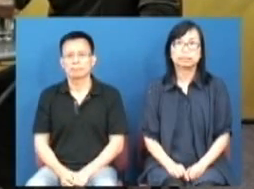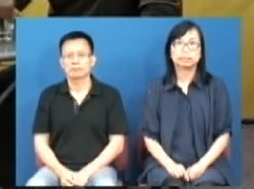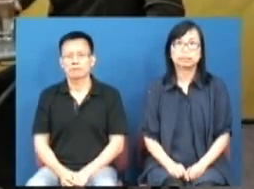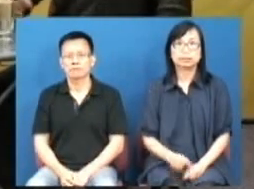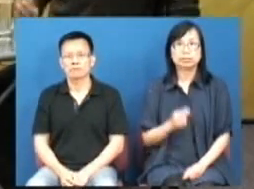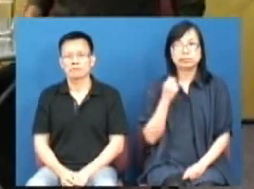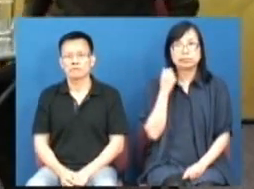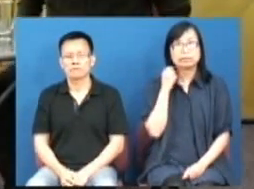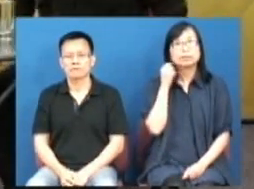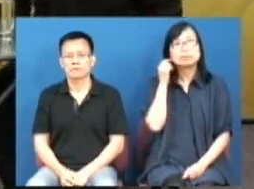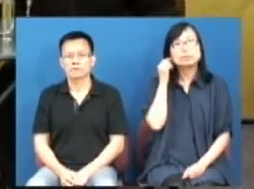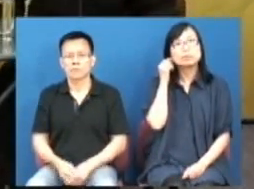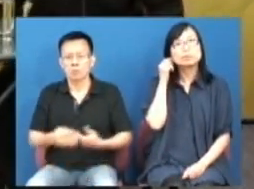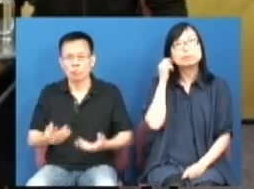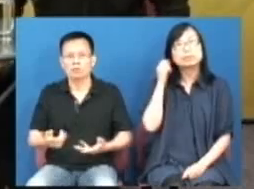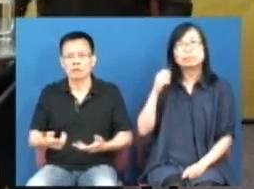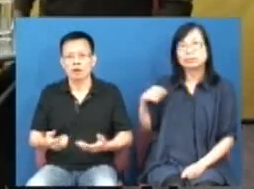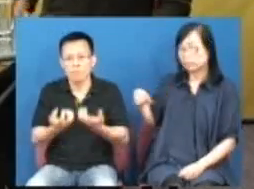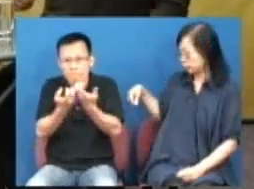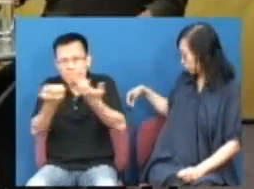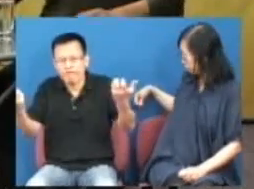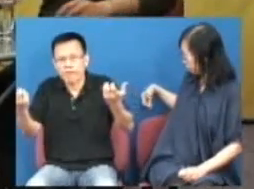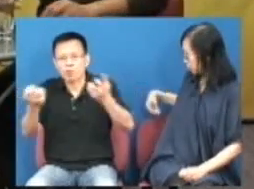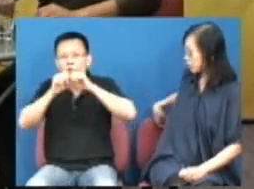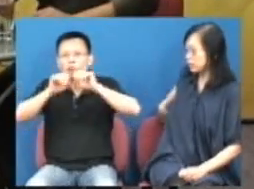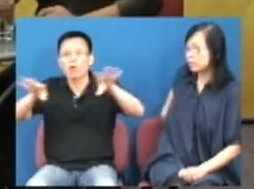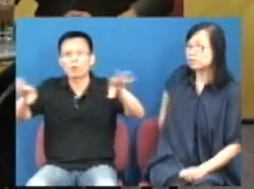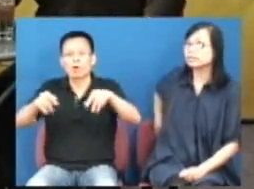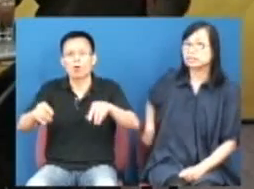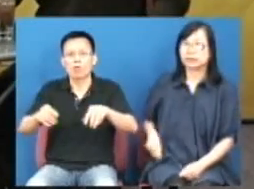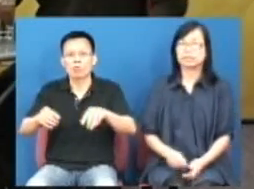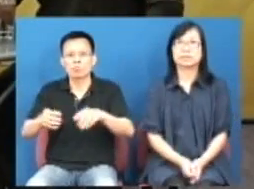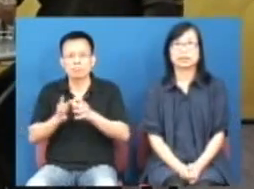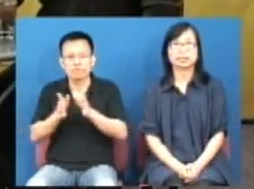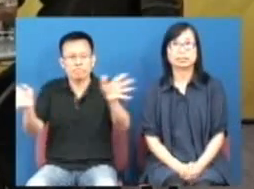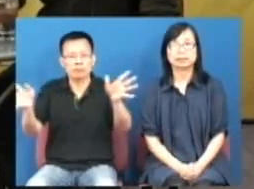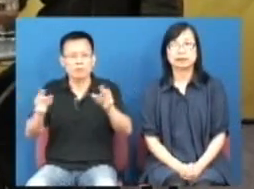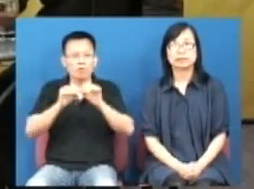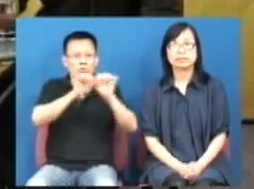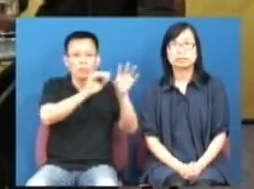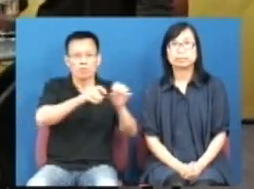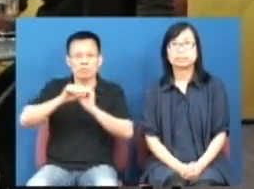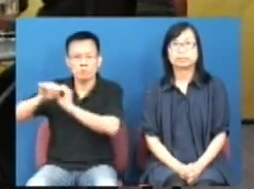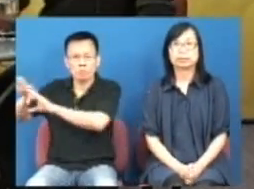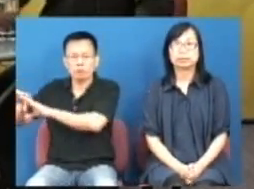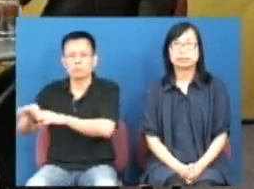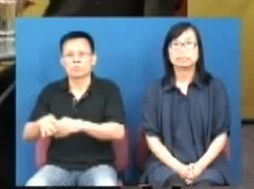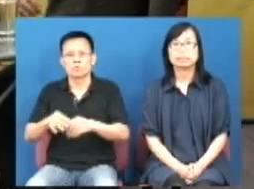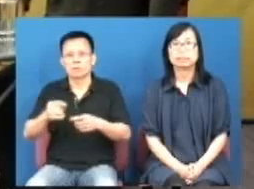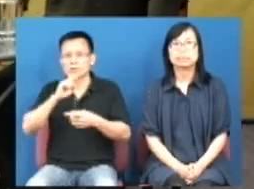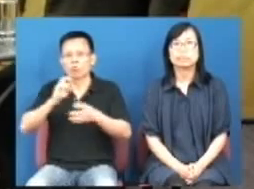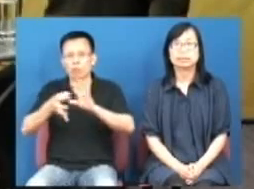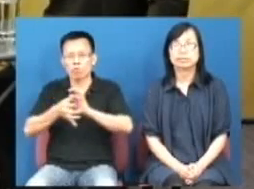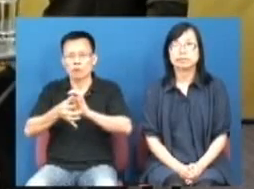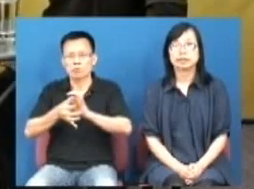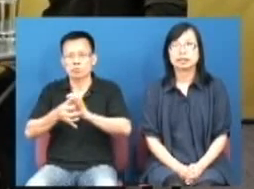好啦，咁我哋就係唯有咧分途廣播，繼續咧各有各去討論呢個咁樣嘅係關於選管